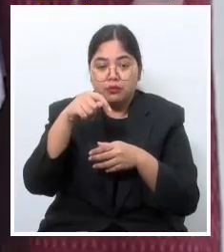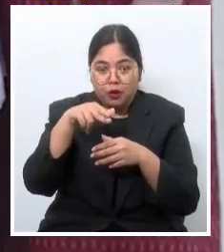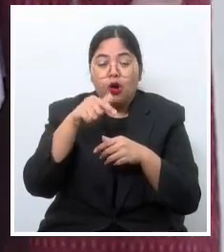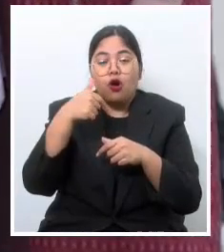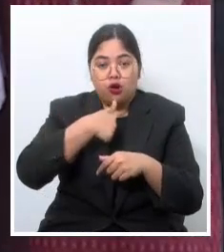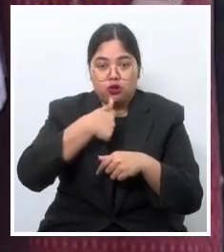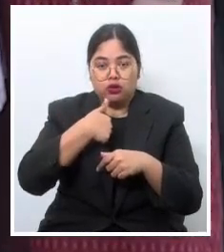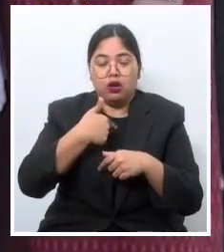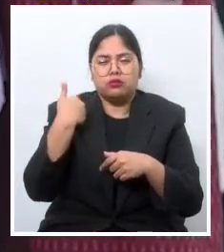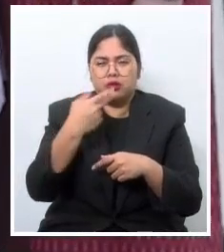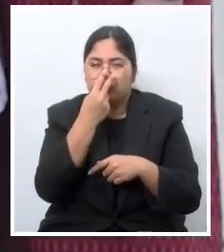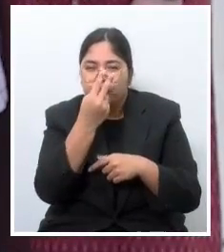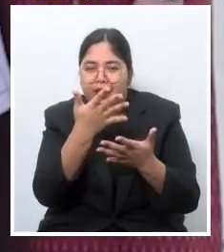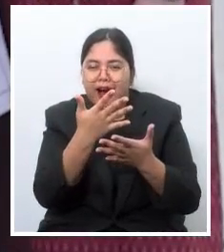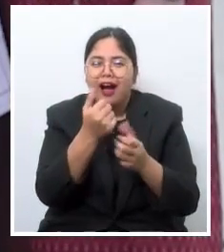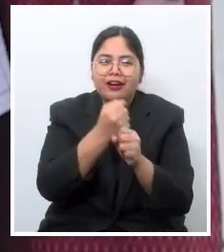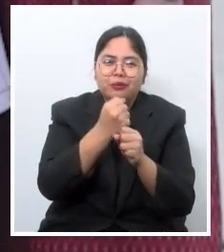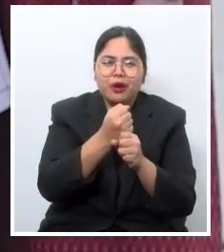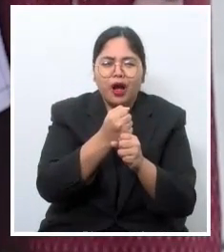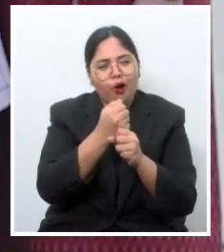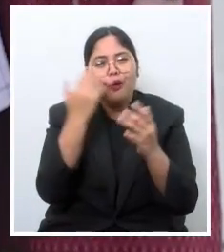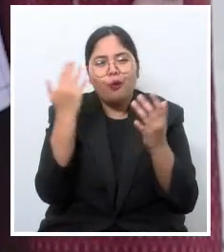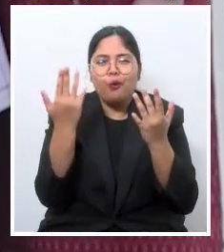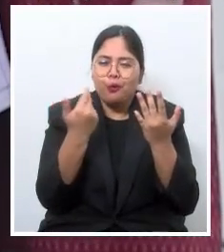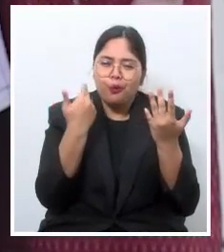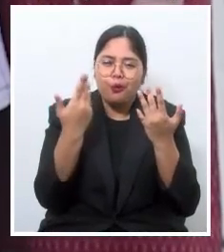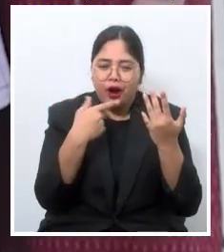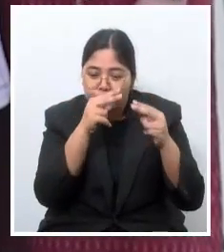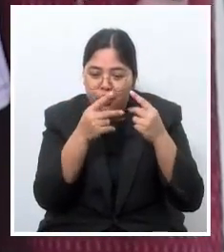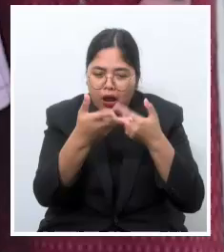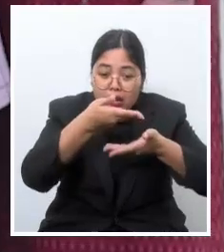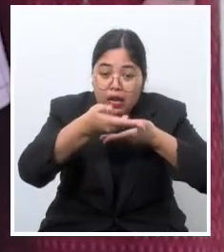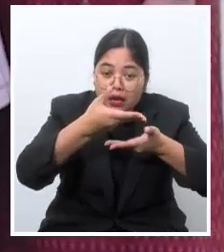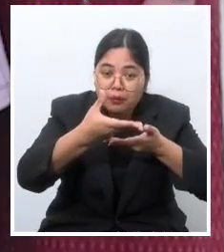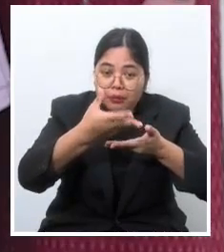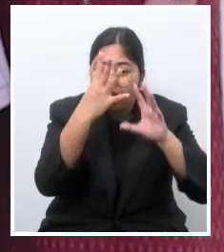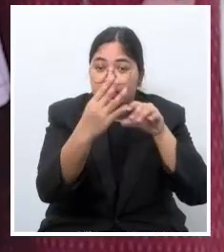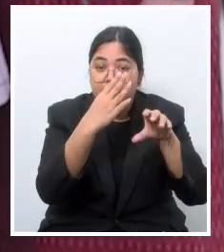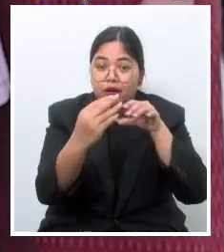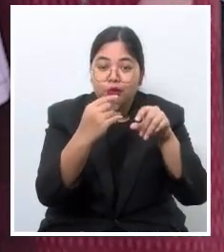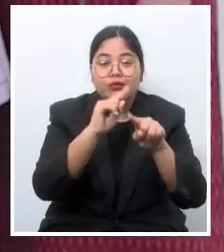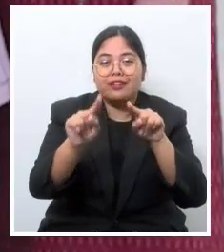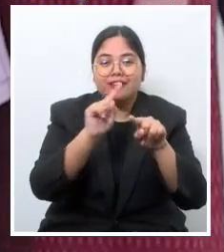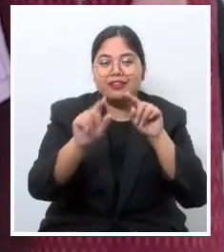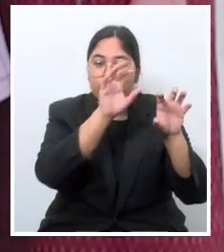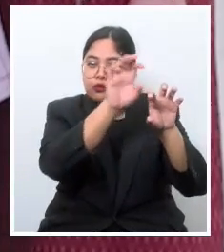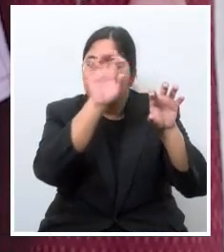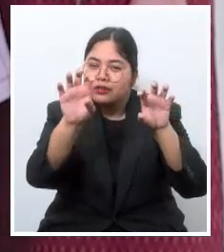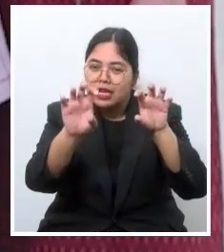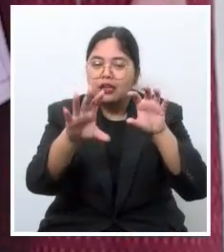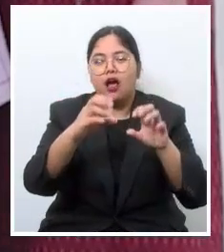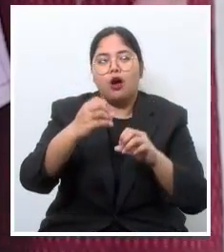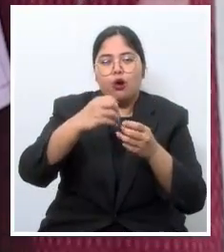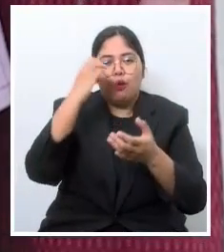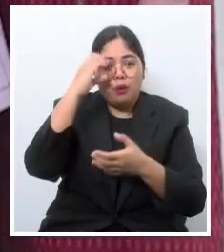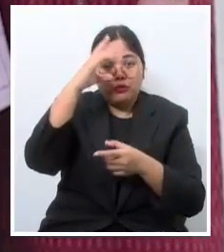สำเร็จที่เห็นการบรรยากาศของการแลกเปลี่ยนเรียนรู้ของการจัดนิทรรศการของการได้รับองค์ความรู้